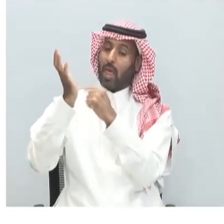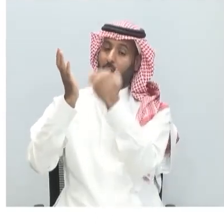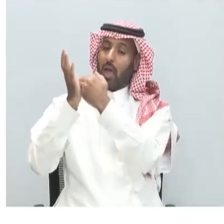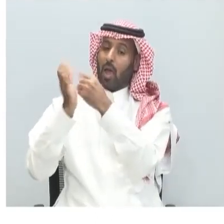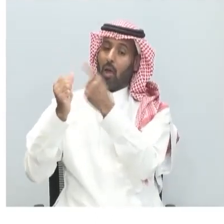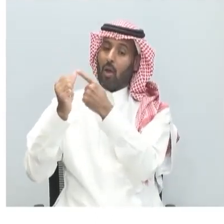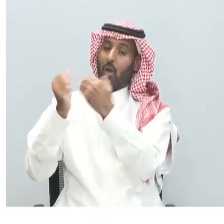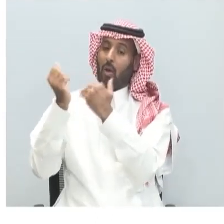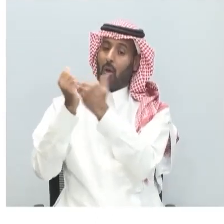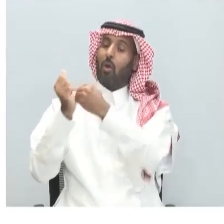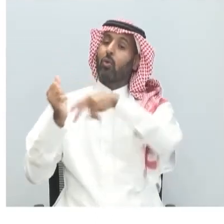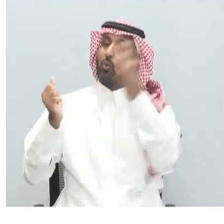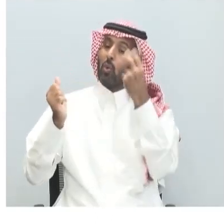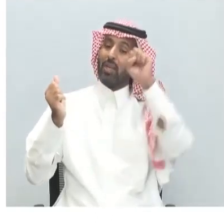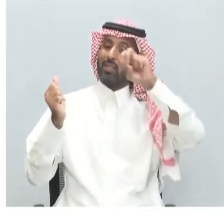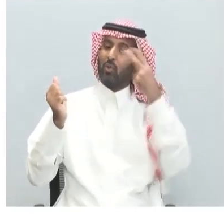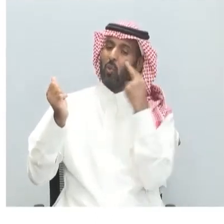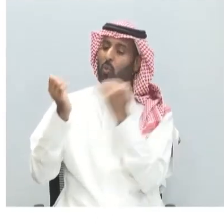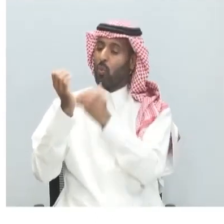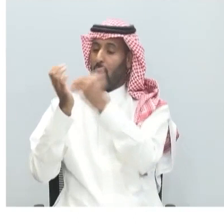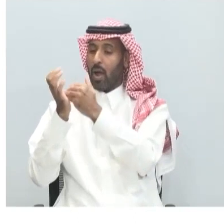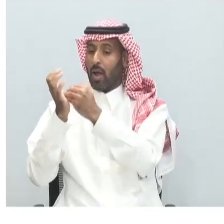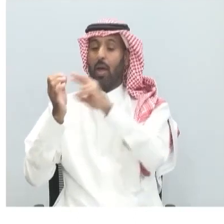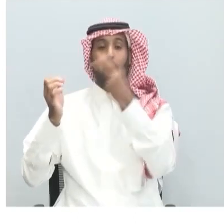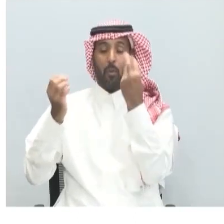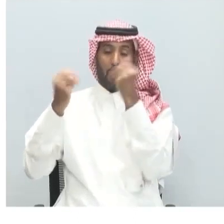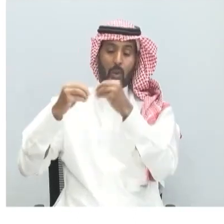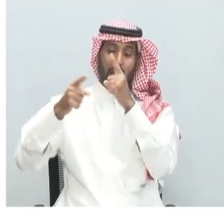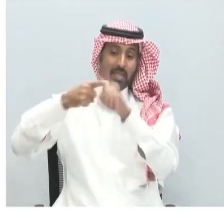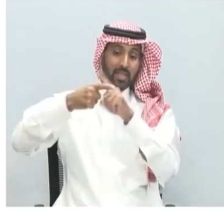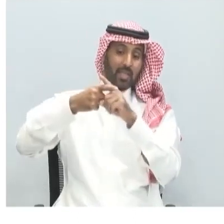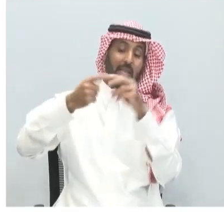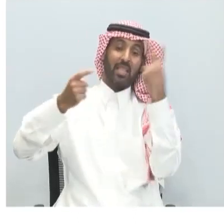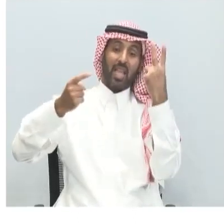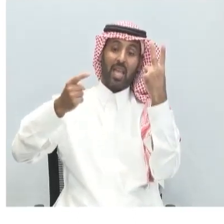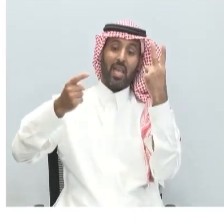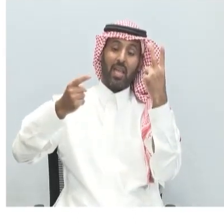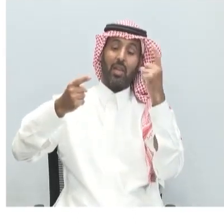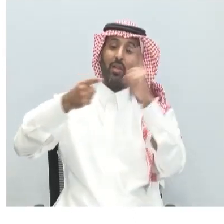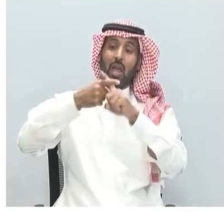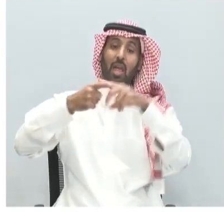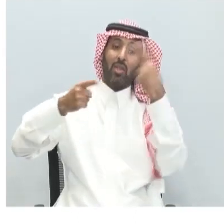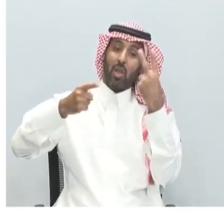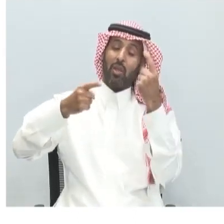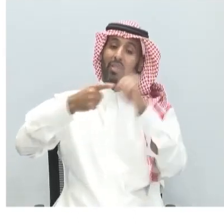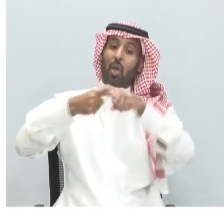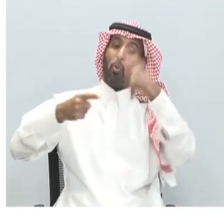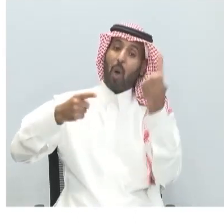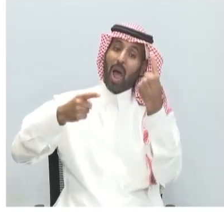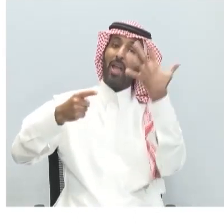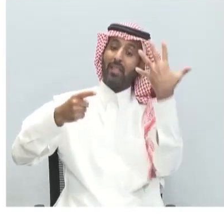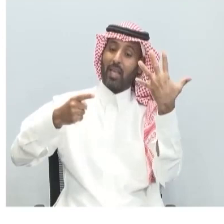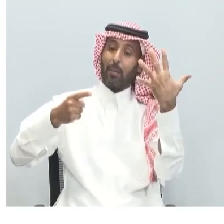تو اس تو تو بي وان لان عندما اجمعها اثنان واثنان وواحد يعطيني